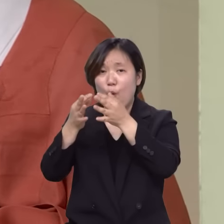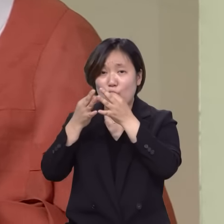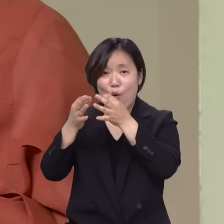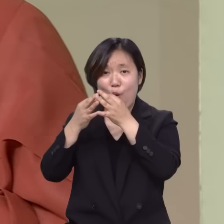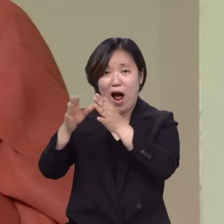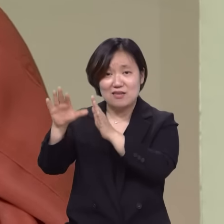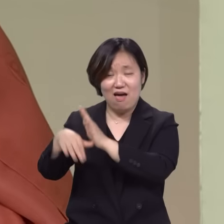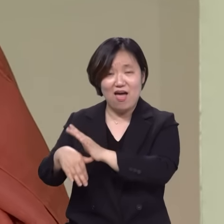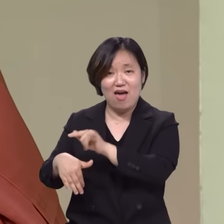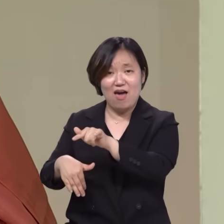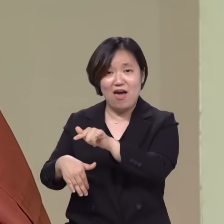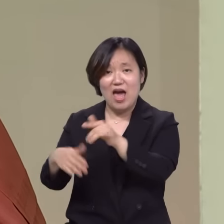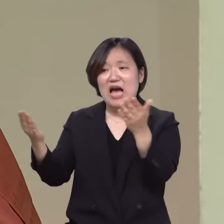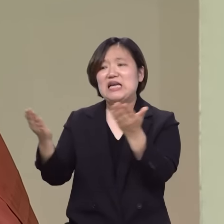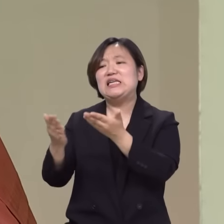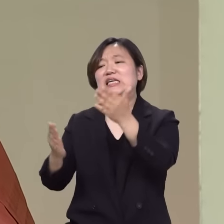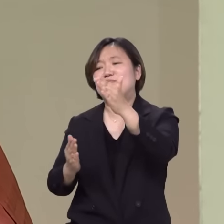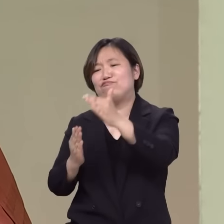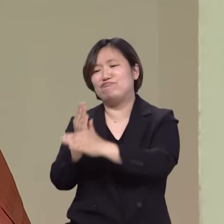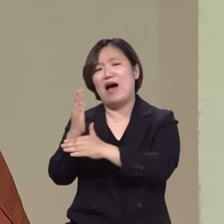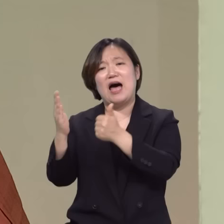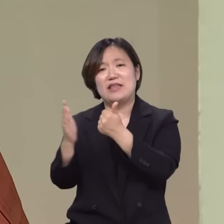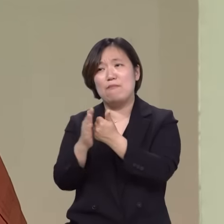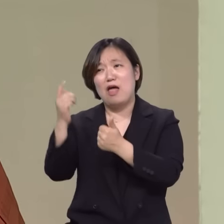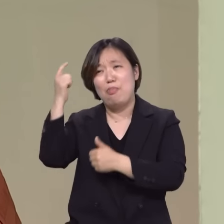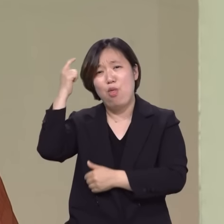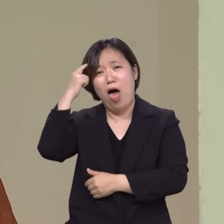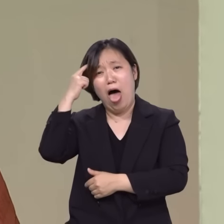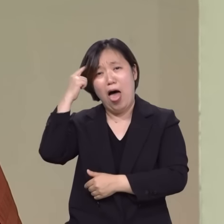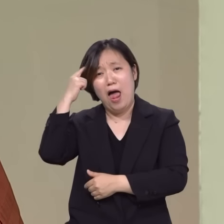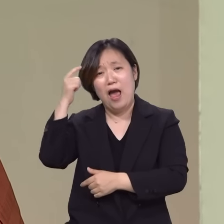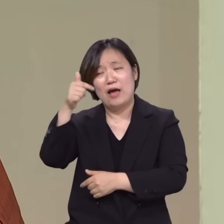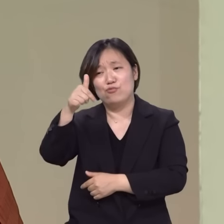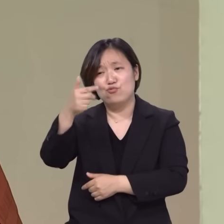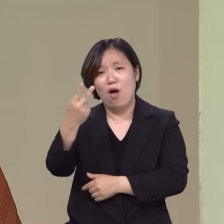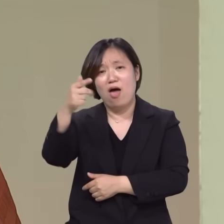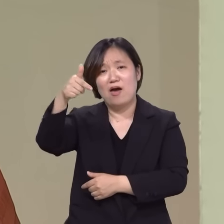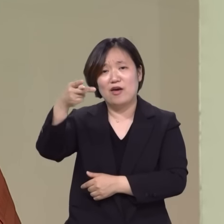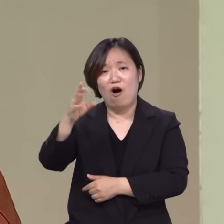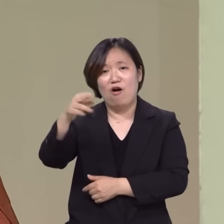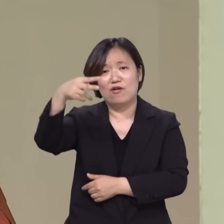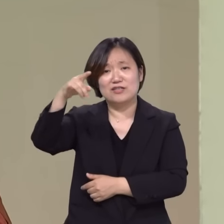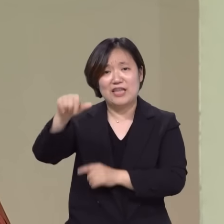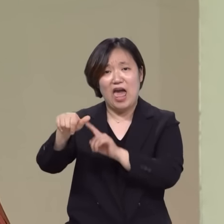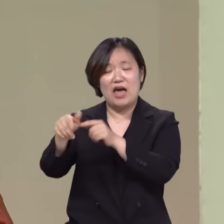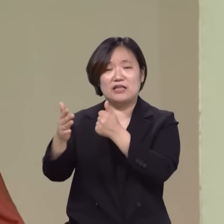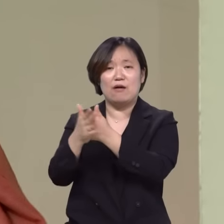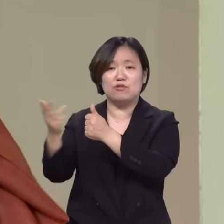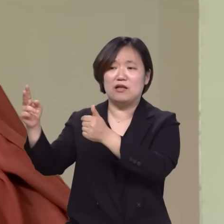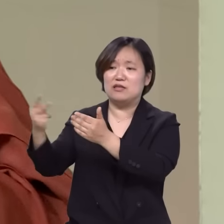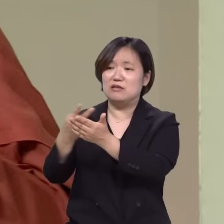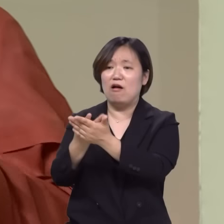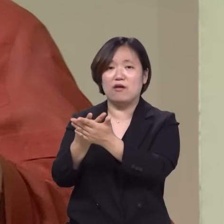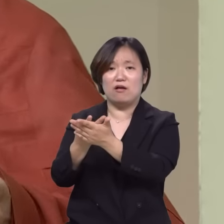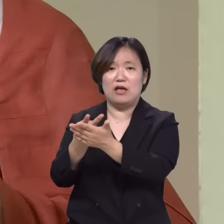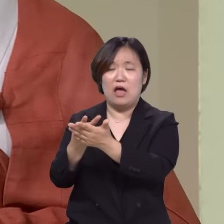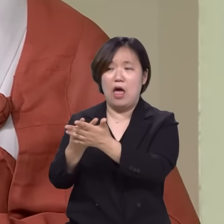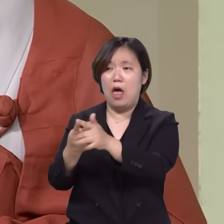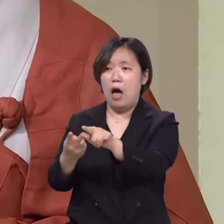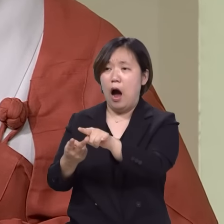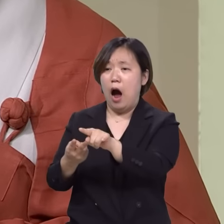때 괄호로 인한 뇌경색으로 의식으로 잃고 쓰러져서 의사가 정말